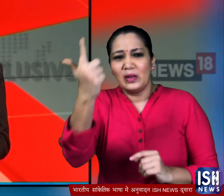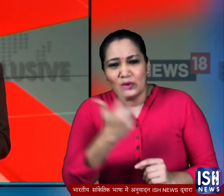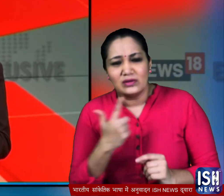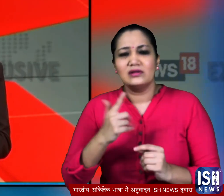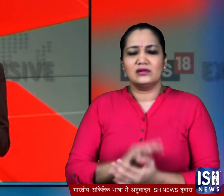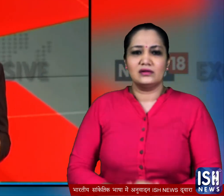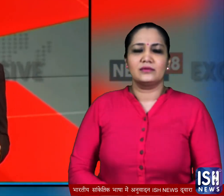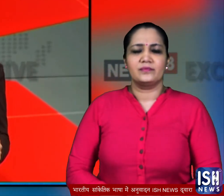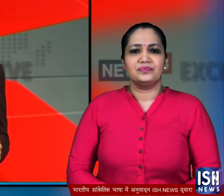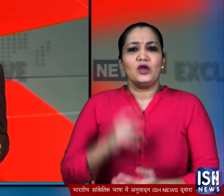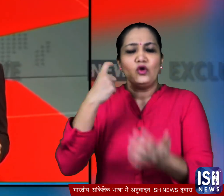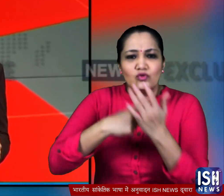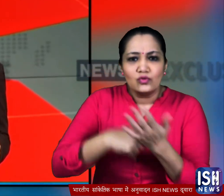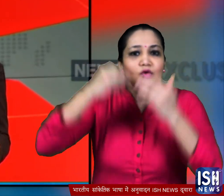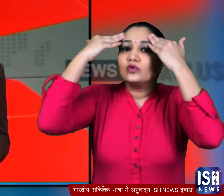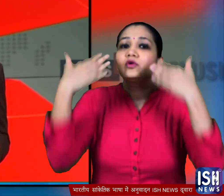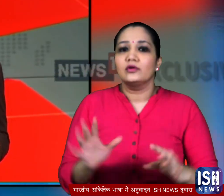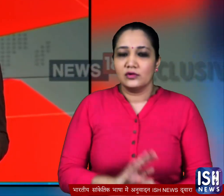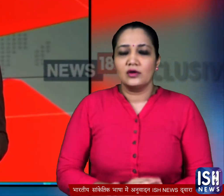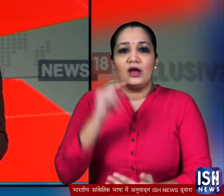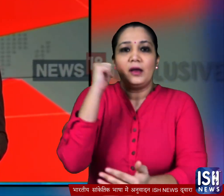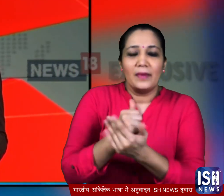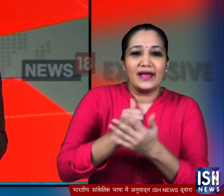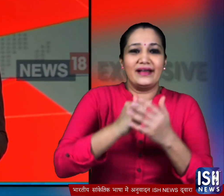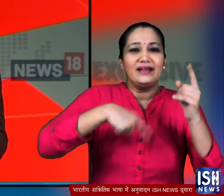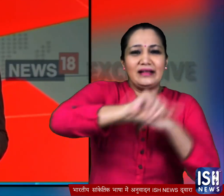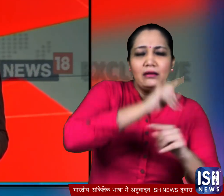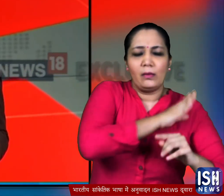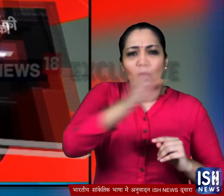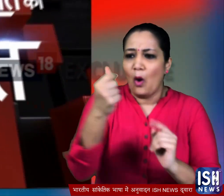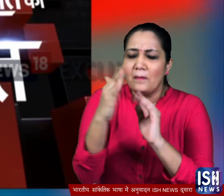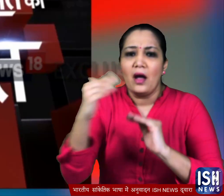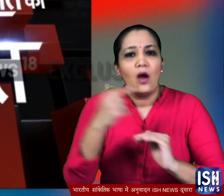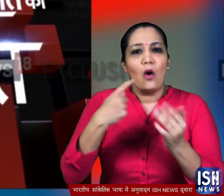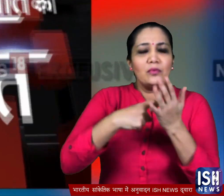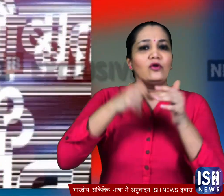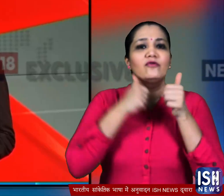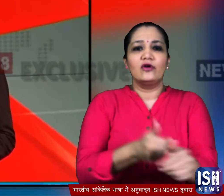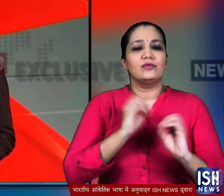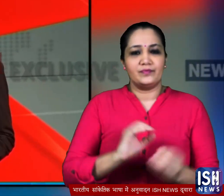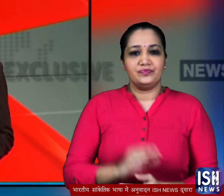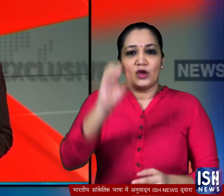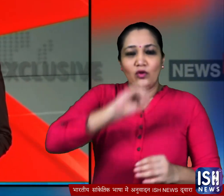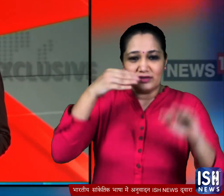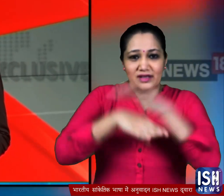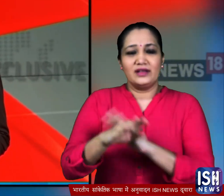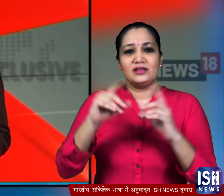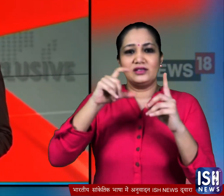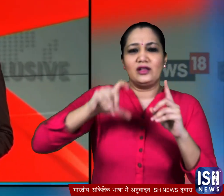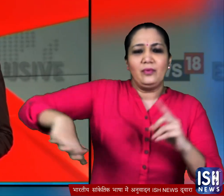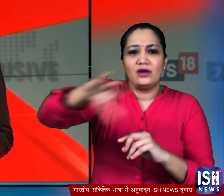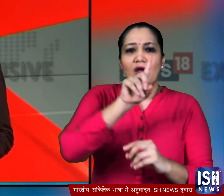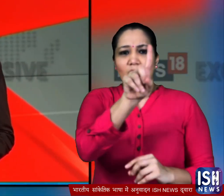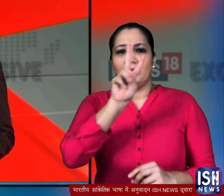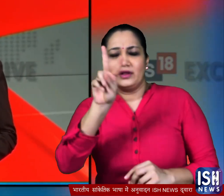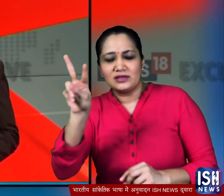वालों को कानून की जानकारी नहीं है और बैंकों के रिकवरी एजेंट कानून की परवाह नहीं करते। ओडिशा के चांदीपुर में